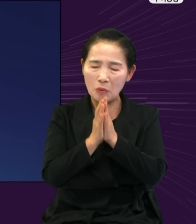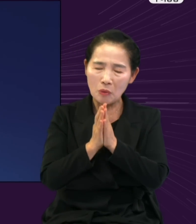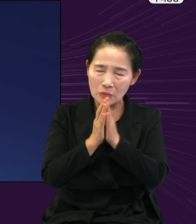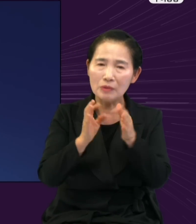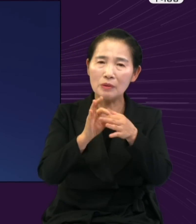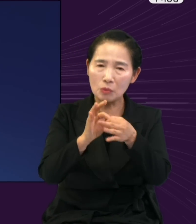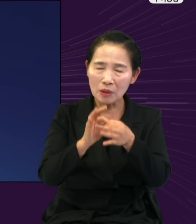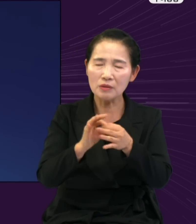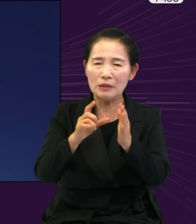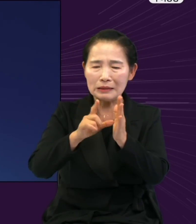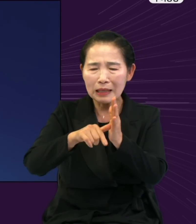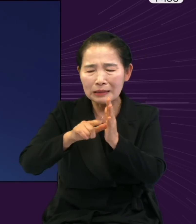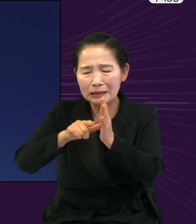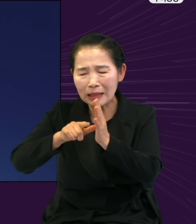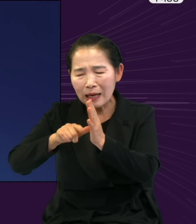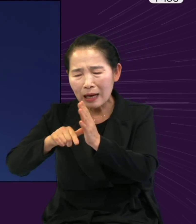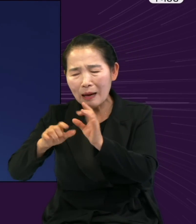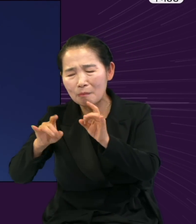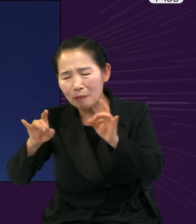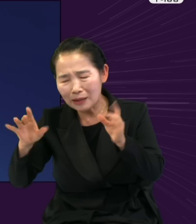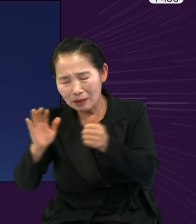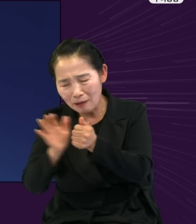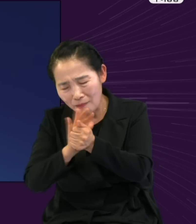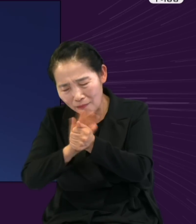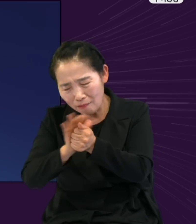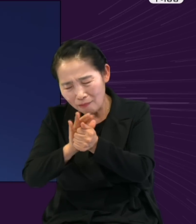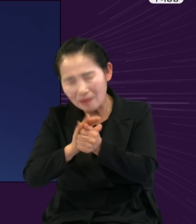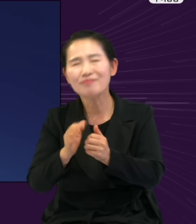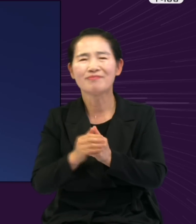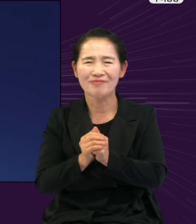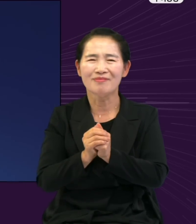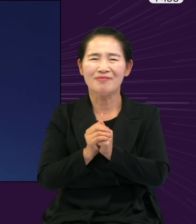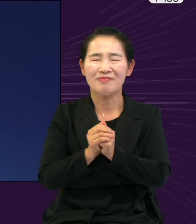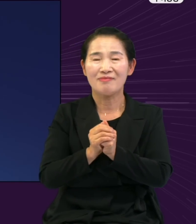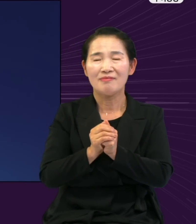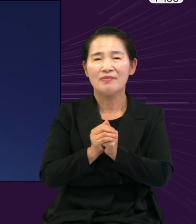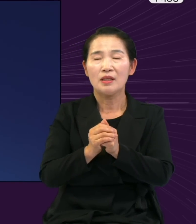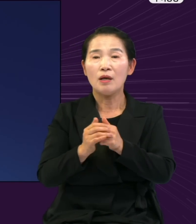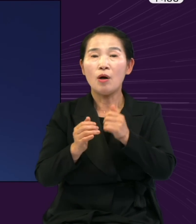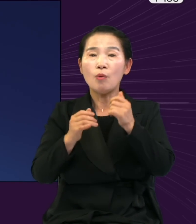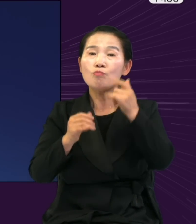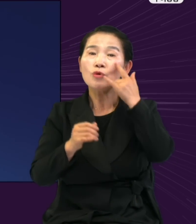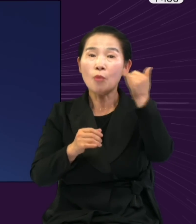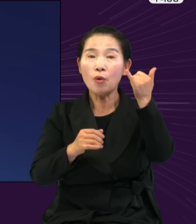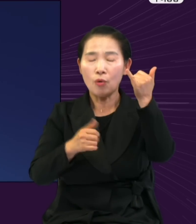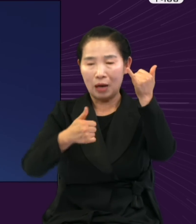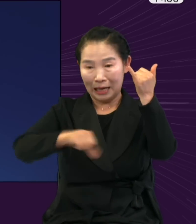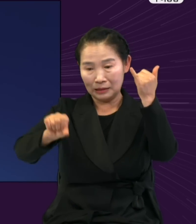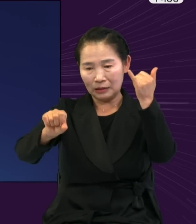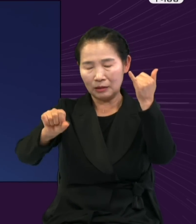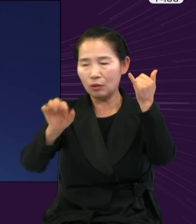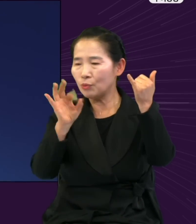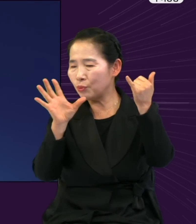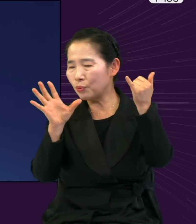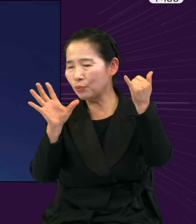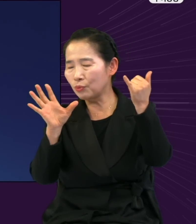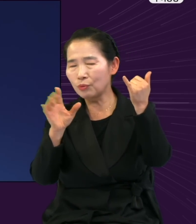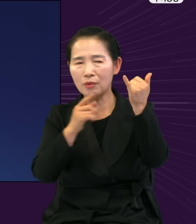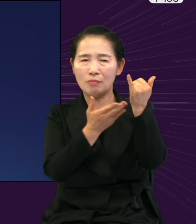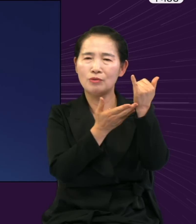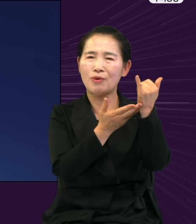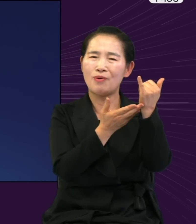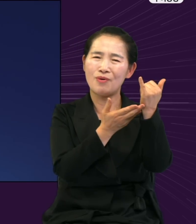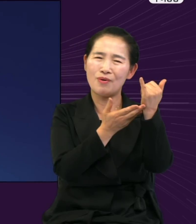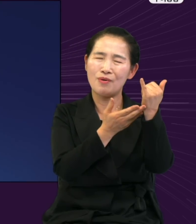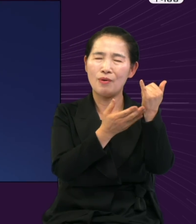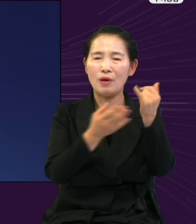위로하셨습니다. 사랑하는 아들과 사랑하는 동생을 잃은 자와 사랑하는 남편과